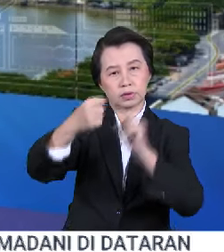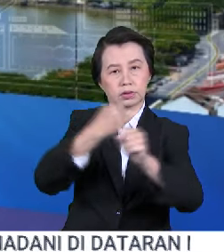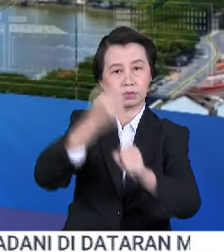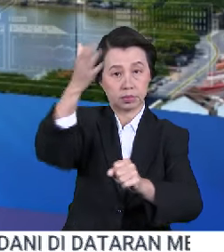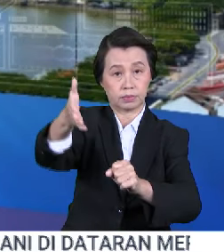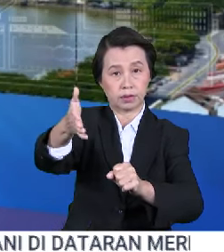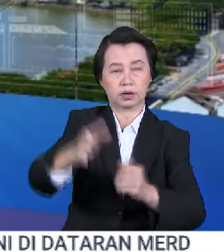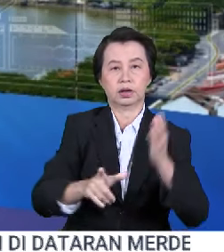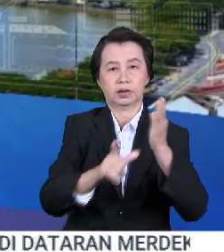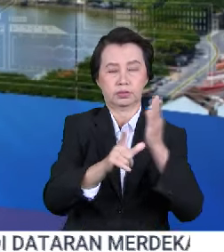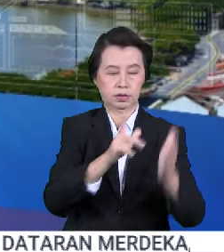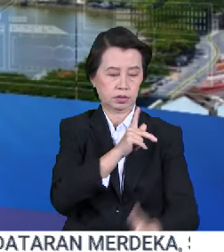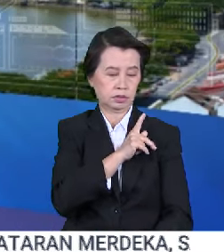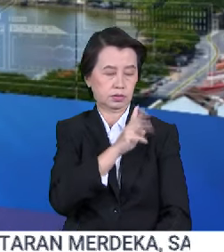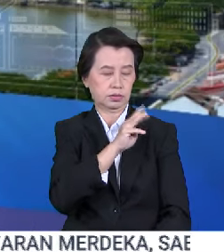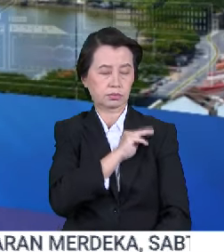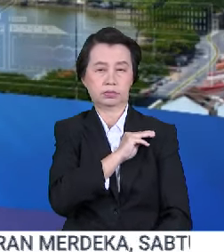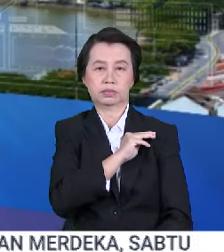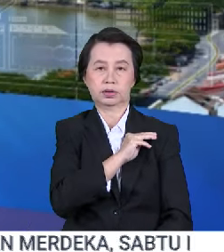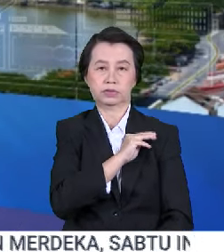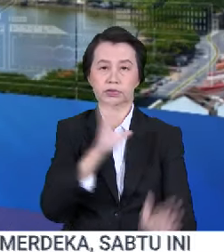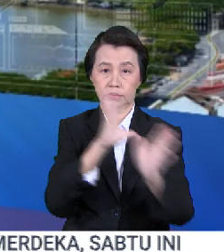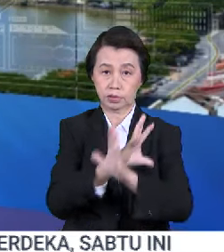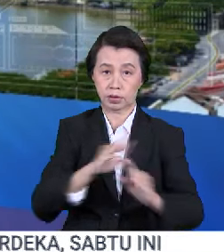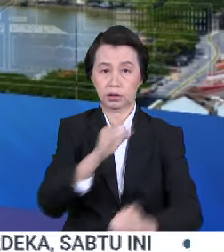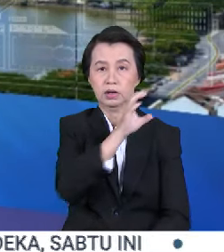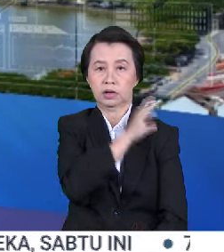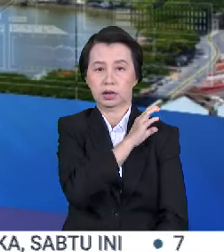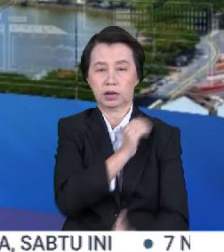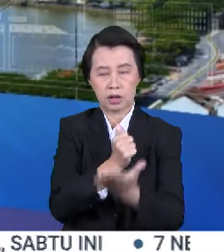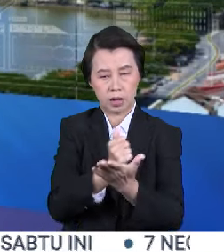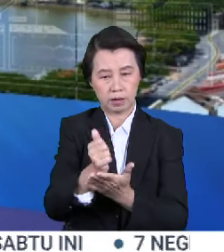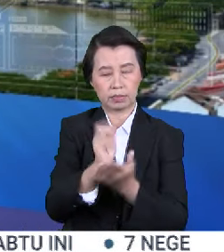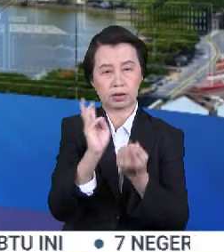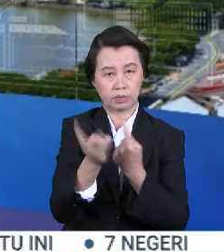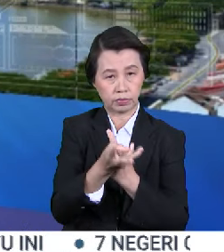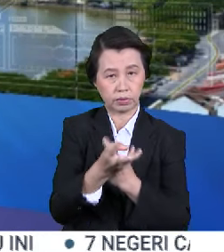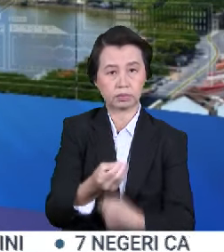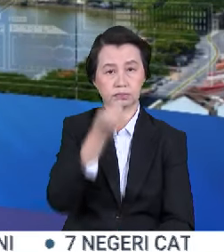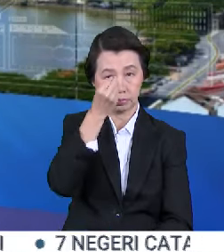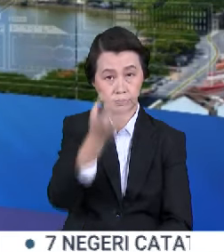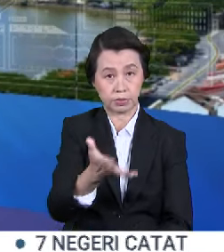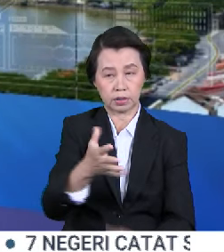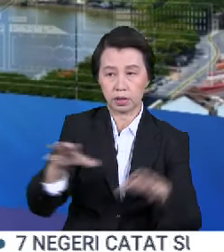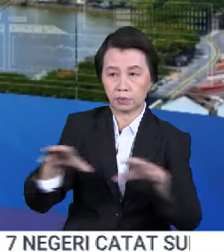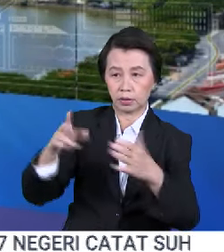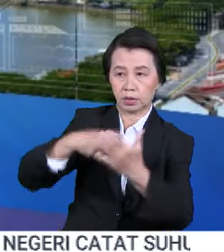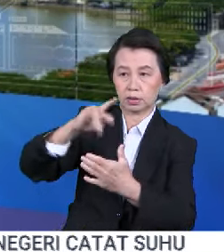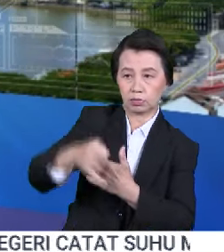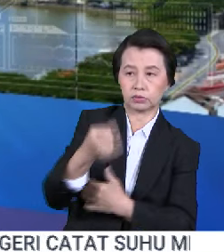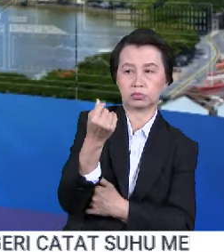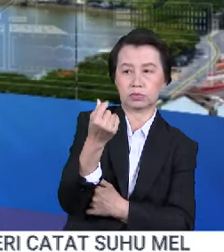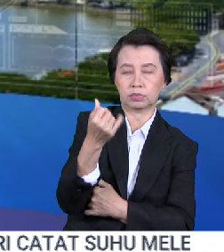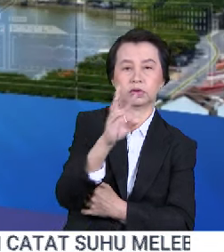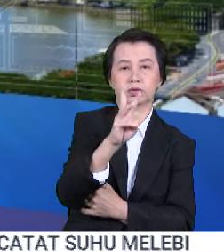tibalah sugambas selaku pengungsi lembaga amanah kebajikan info memberitahu pelaksanaan Project menilai